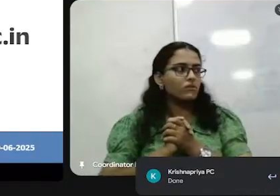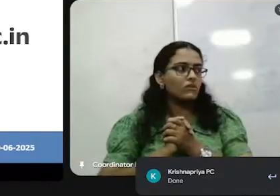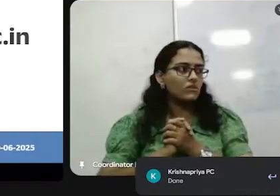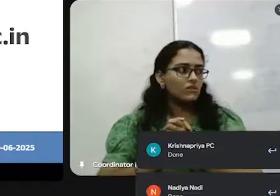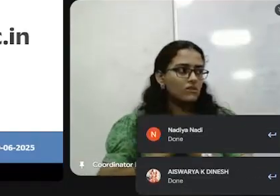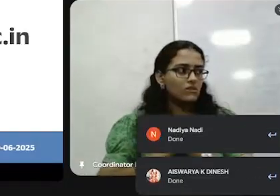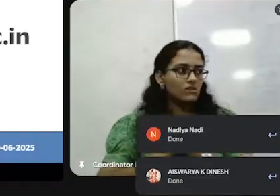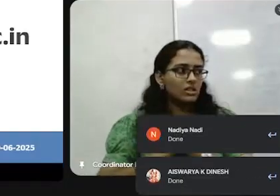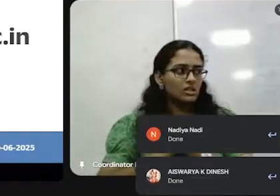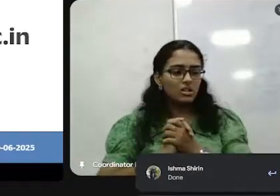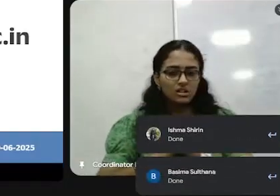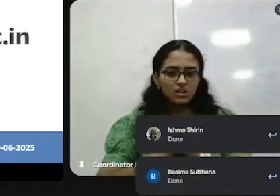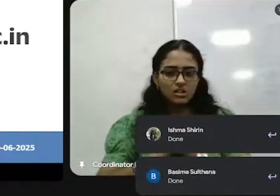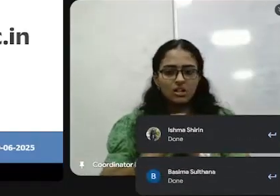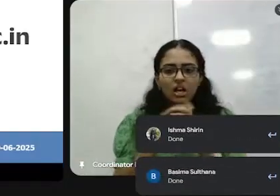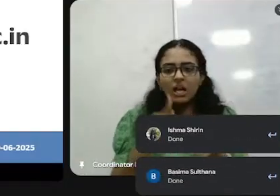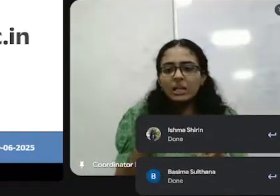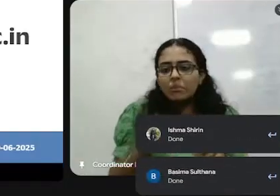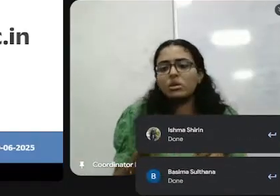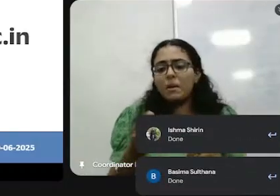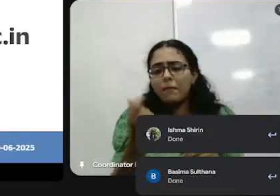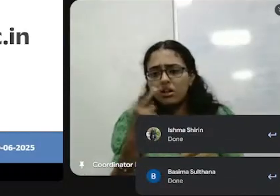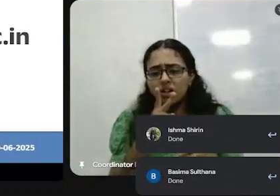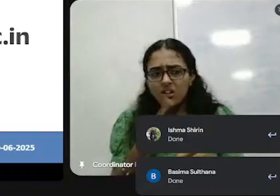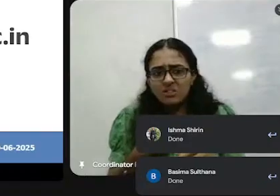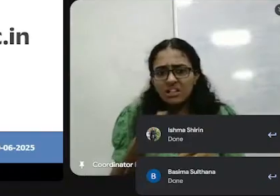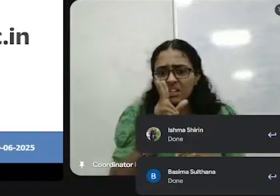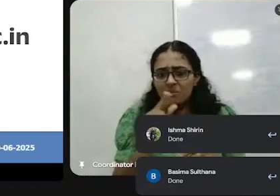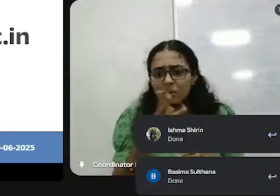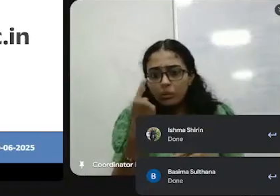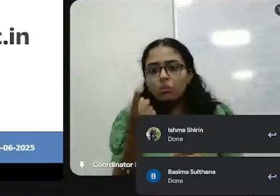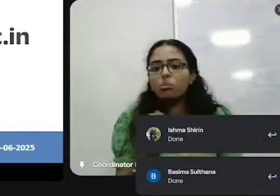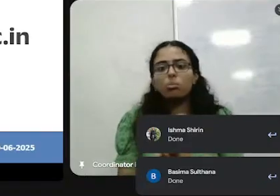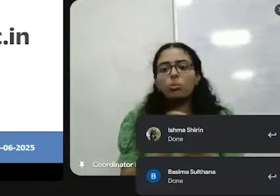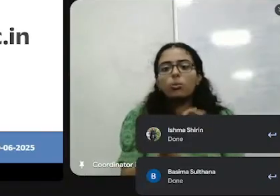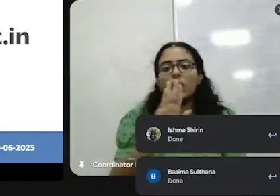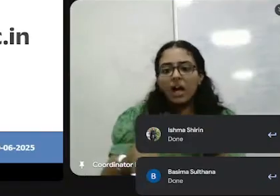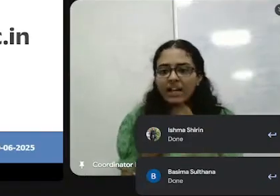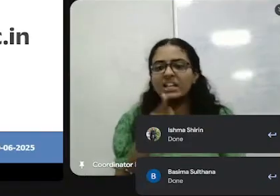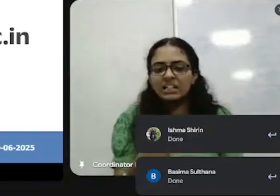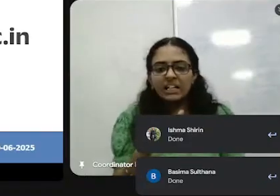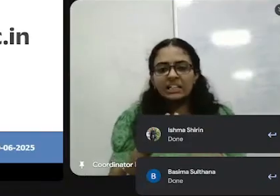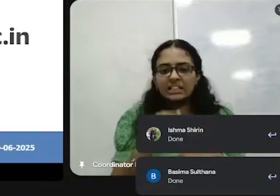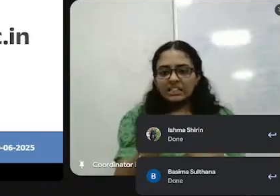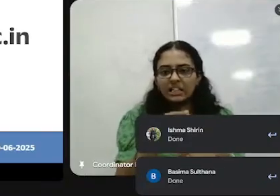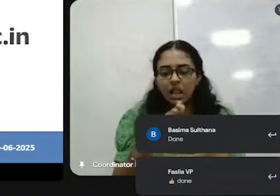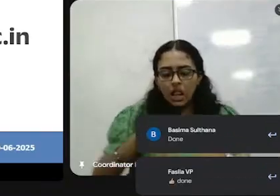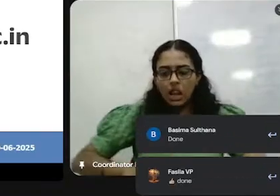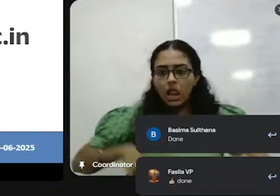നമുക്കത് അങ്ങനെ കണ്ടീഷൻ ഉറപ്പ് പറയാനായിട്ട് പറ്റത്തില്ലായിരിക്കാം. ചിലപ്പോൾ ആ ഒരു ബുദ്ധിമുട്ട് ചില ആൾക്കാർക്ക് ഡിസബിലിറ്റി ഉണ്ടാവുകയാണെങ്കിൽ അതൊരു